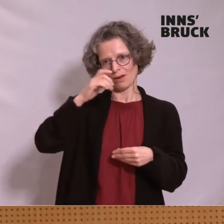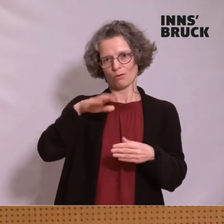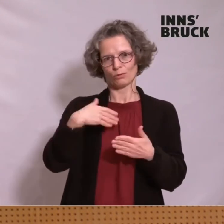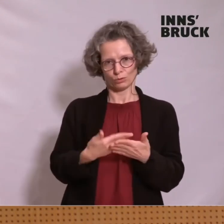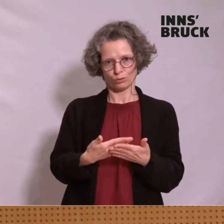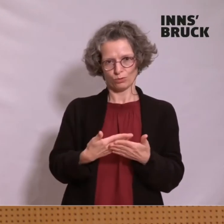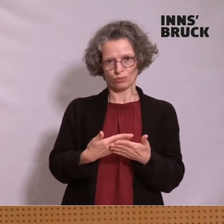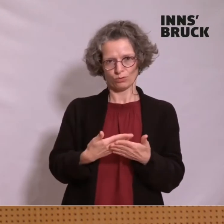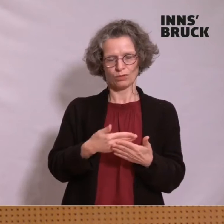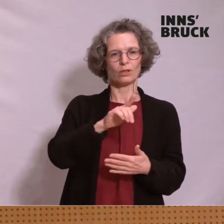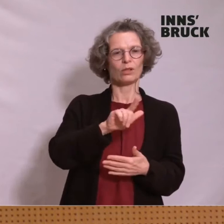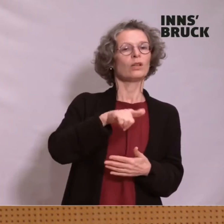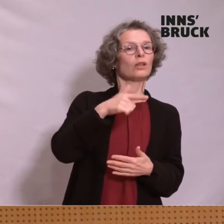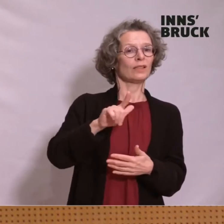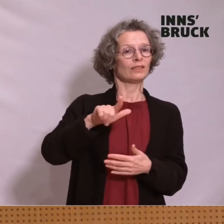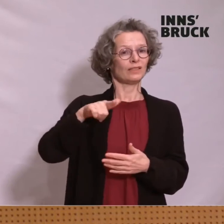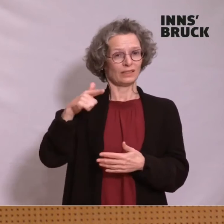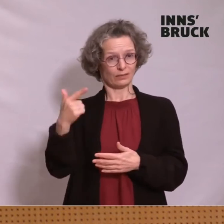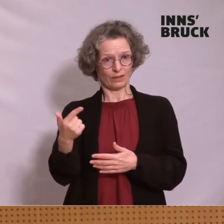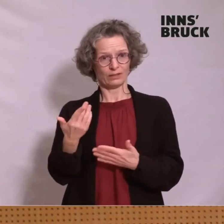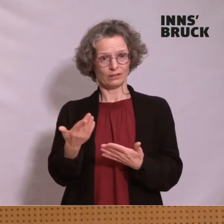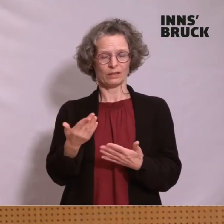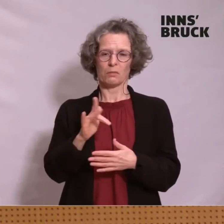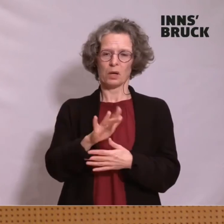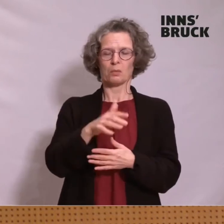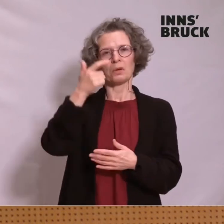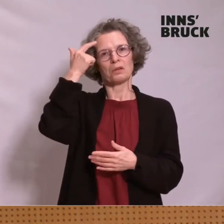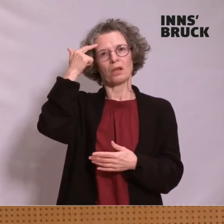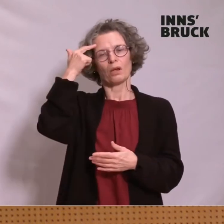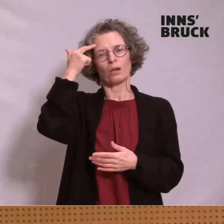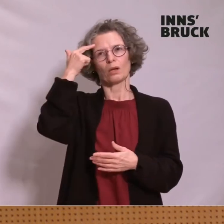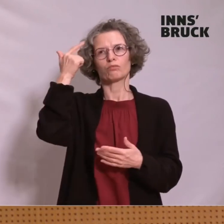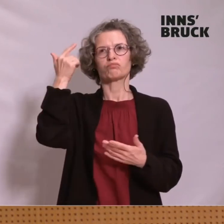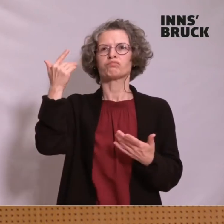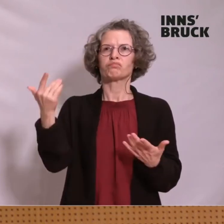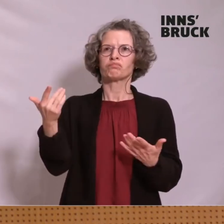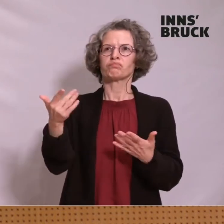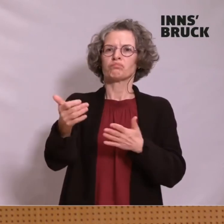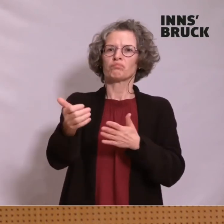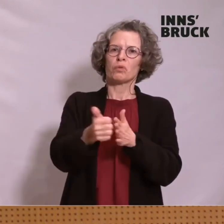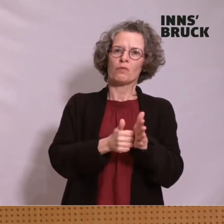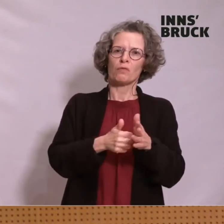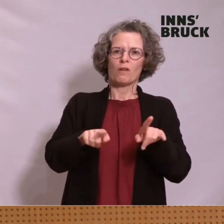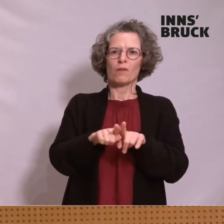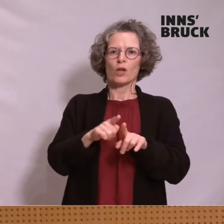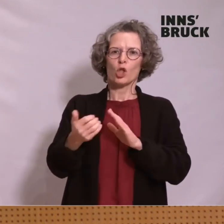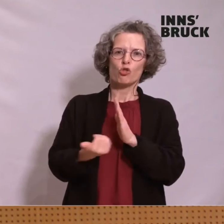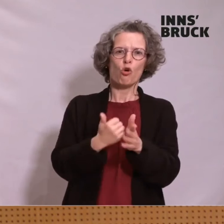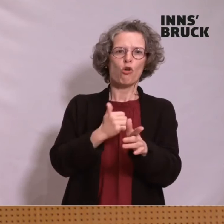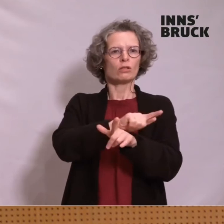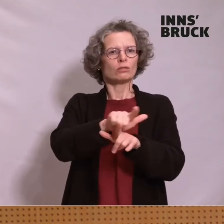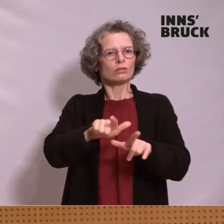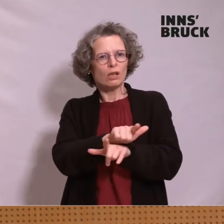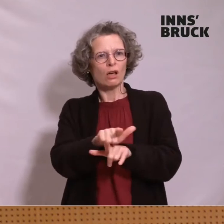2020, so möchte man manchmal meinen, beginnt so etwas wie eine neue Zeitschreibung.